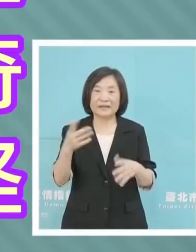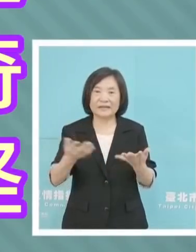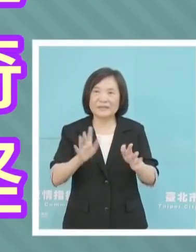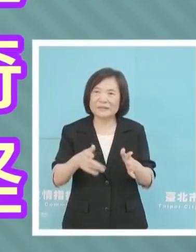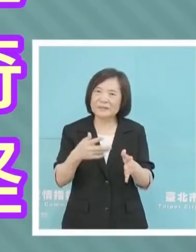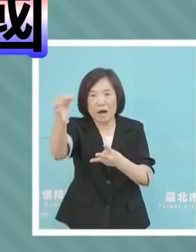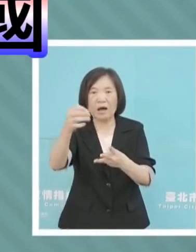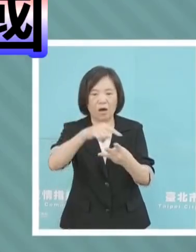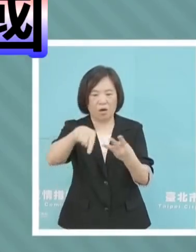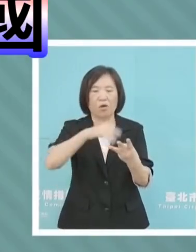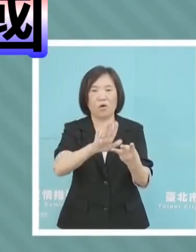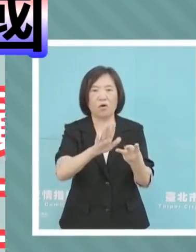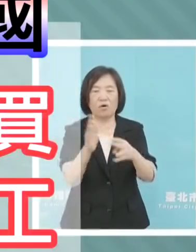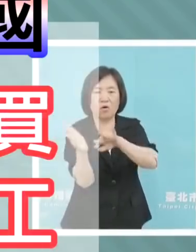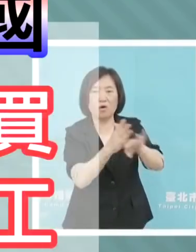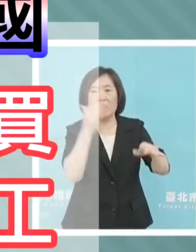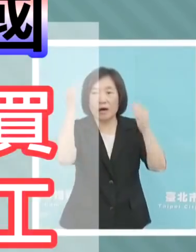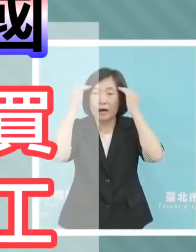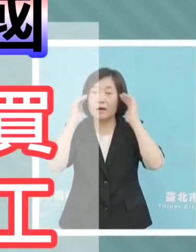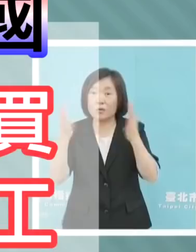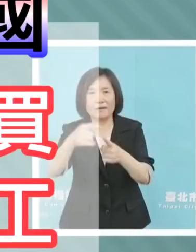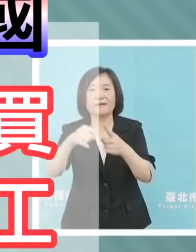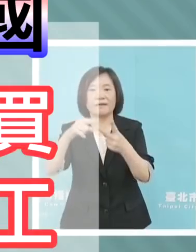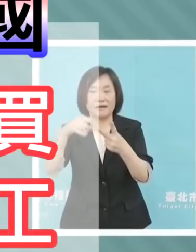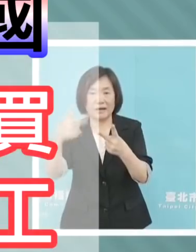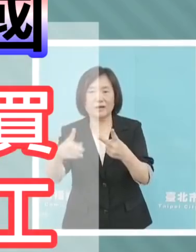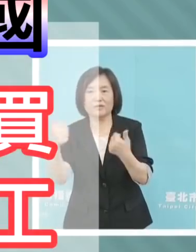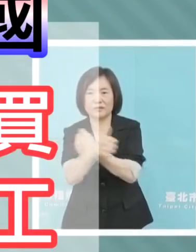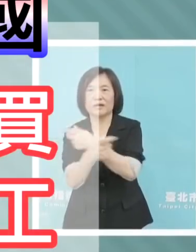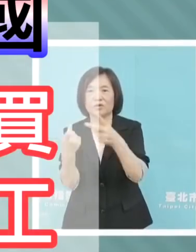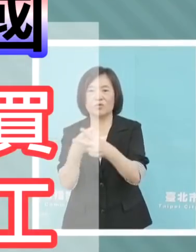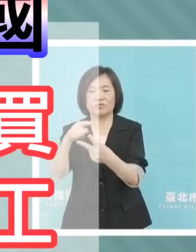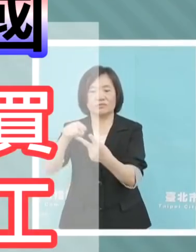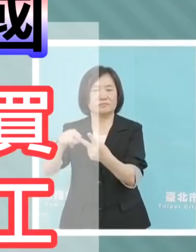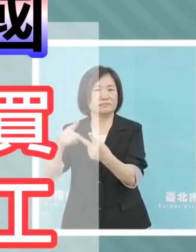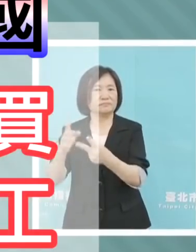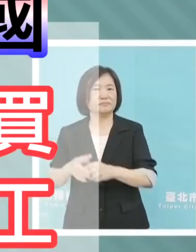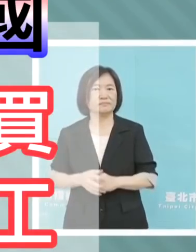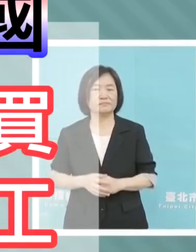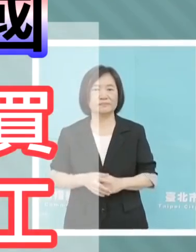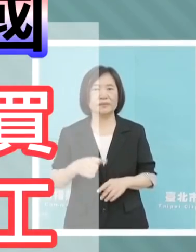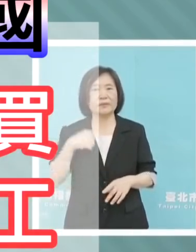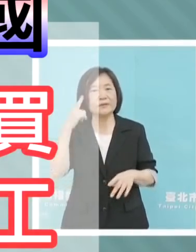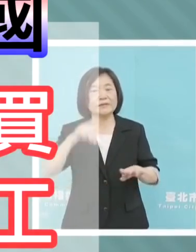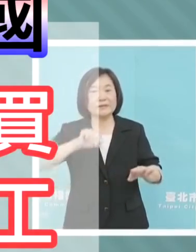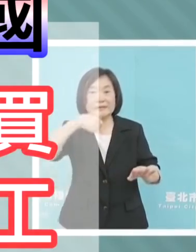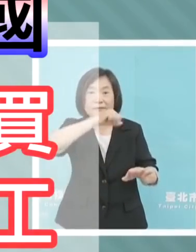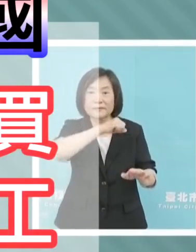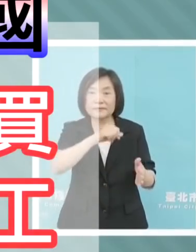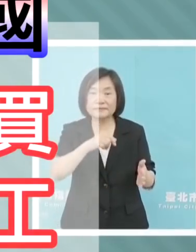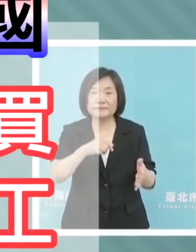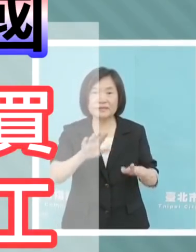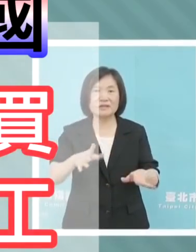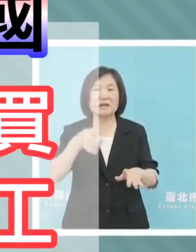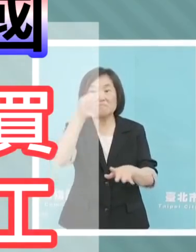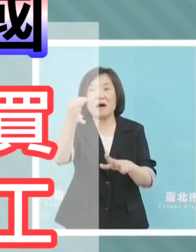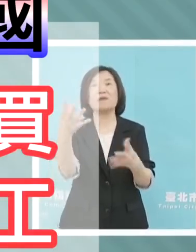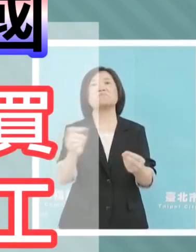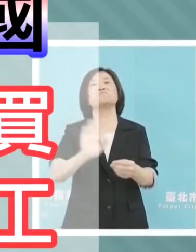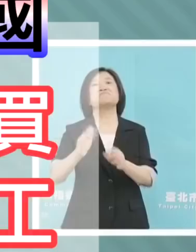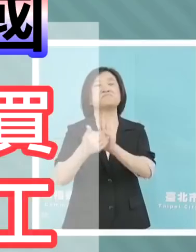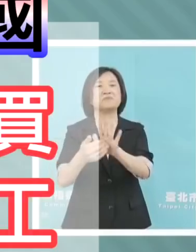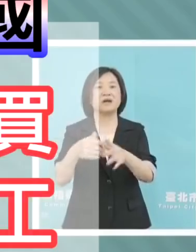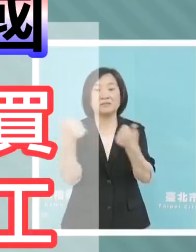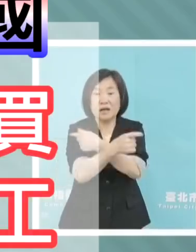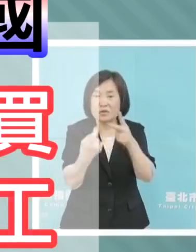看到越奇怪了。韩国是购买跟代工，那台湾你知道哦，台湾是不买哦，也